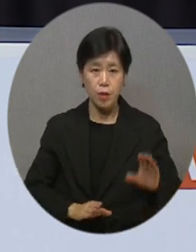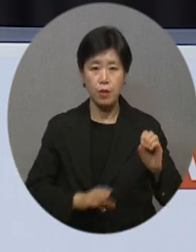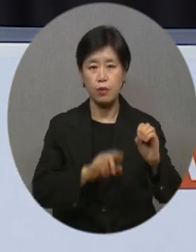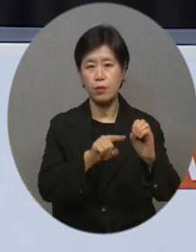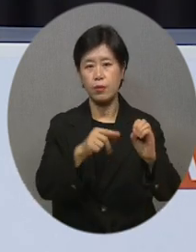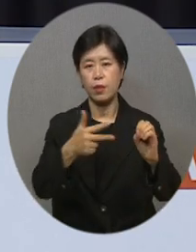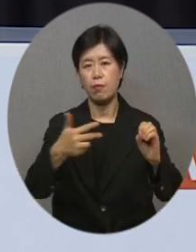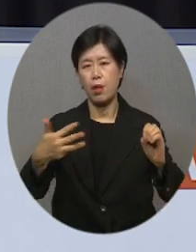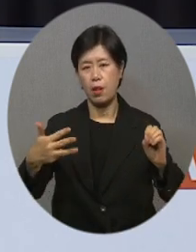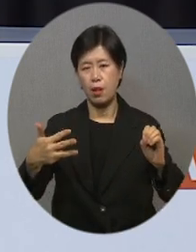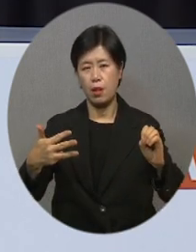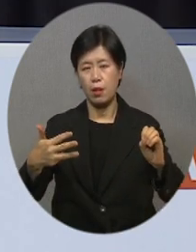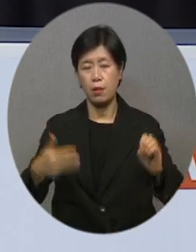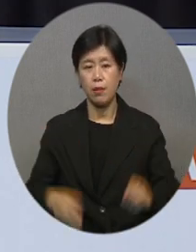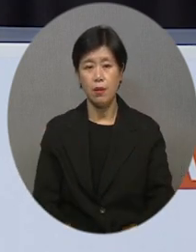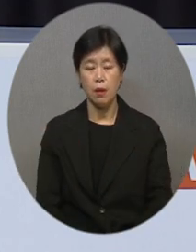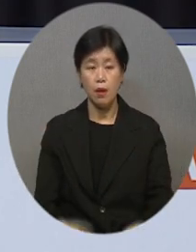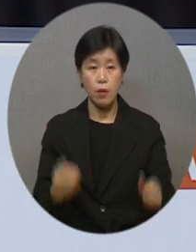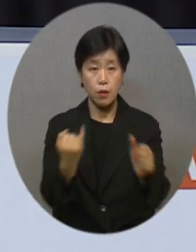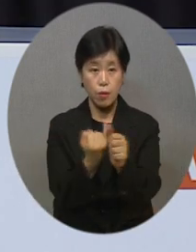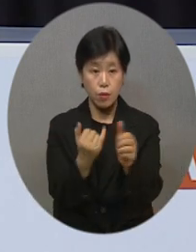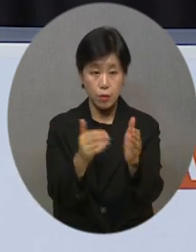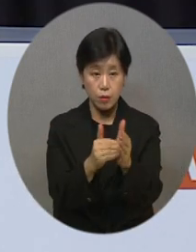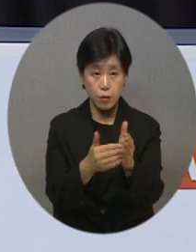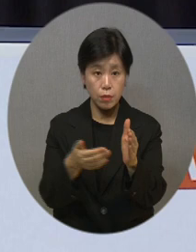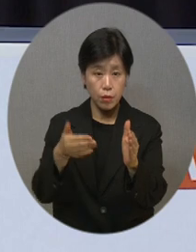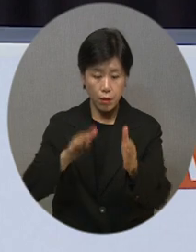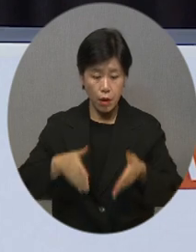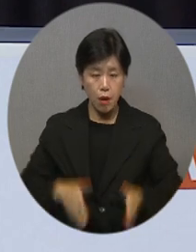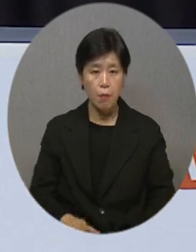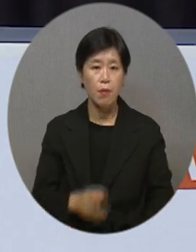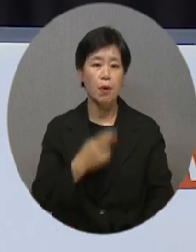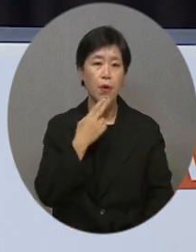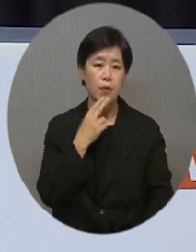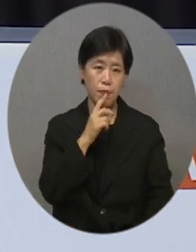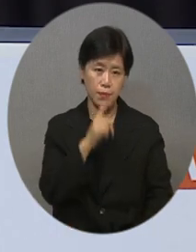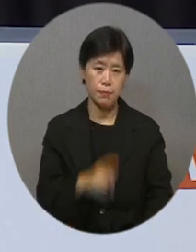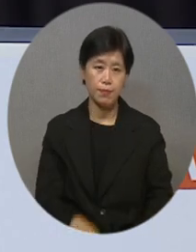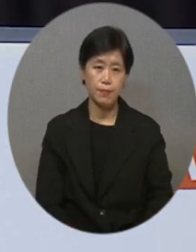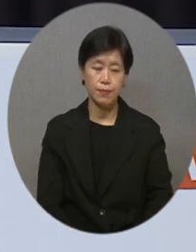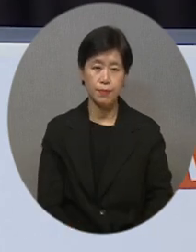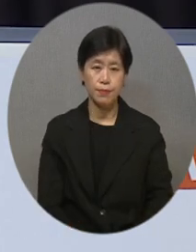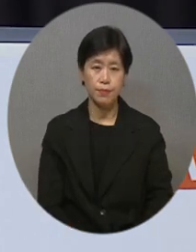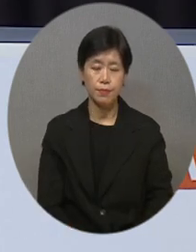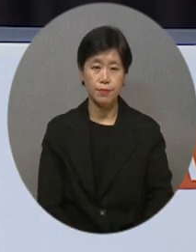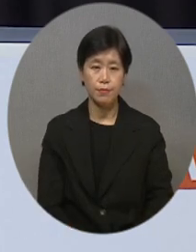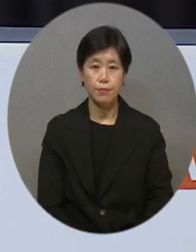0.78명입니다. 결혼을 한 부부가 한 명의 아이도 낳지 않는다는 얘기입니다.